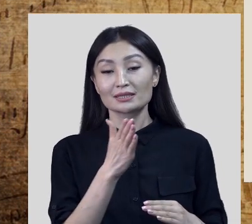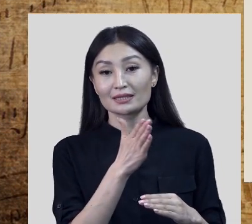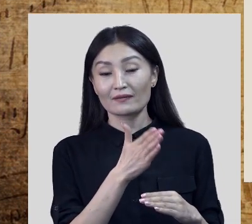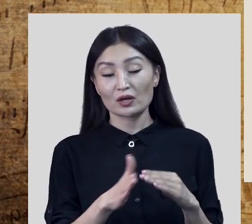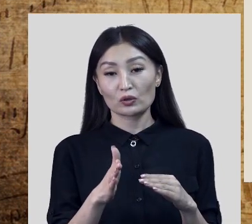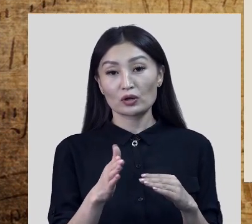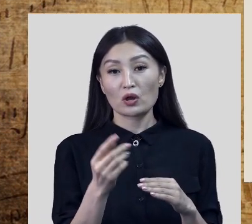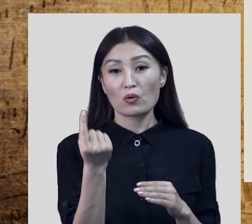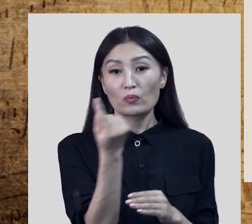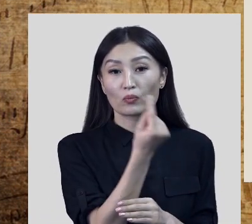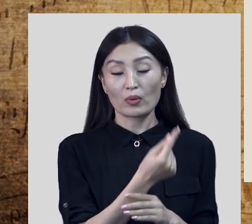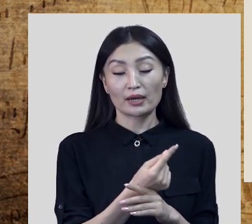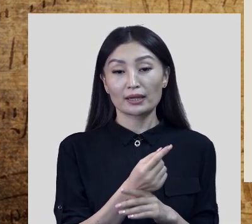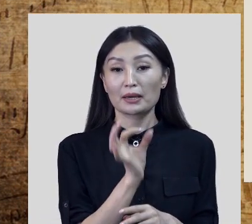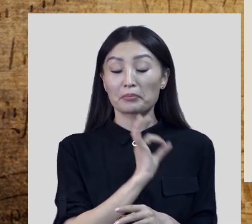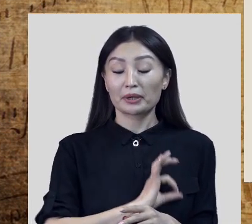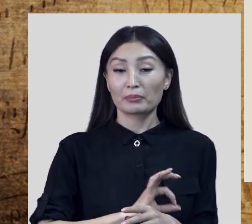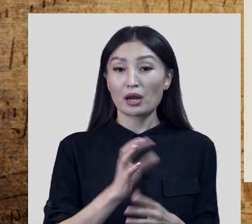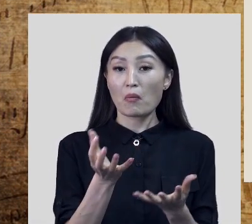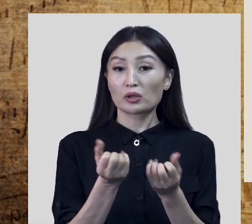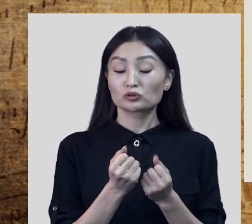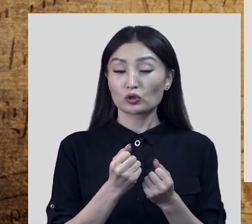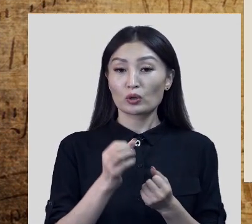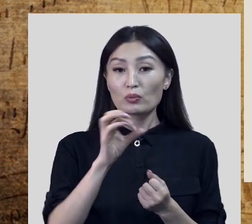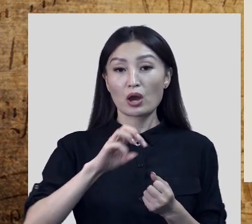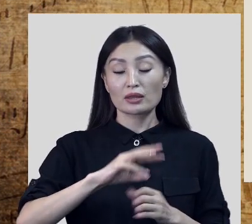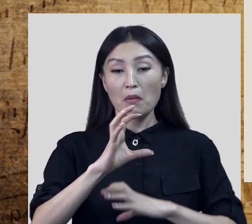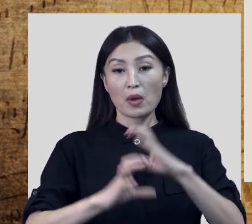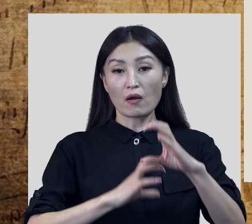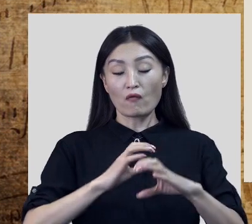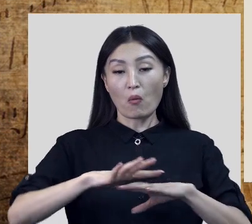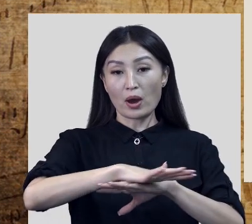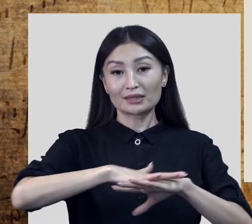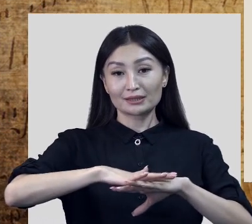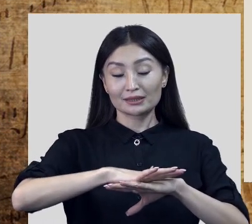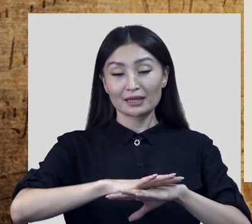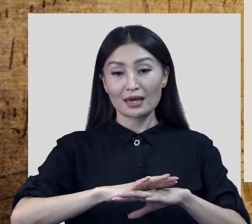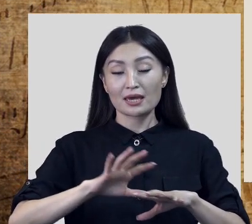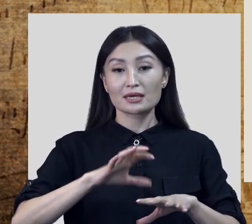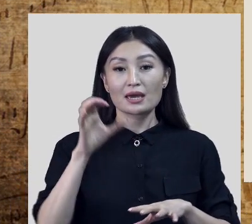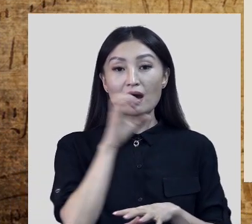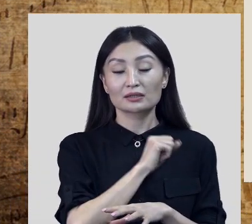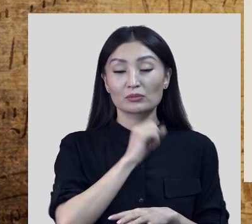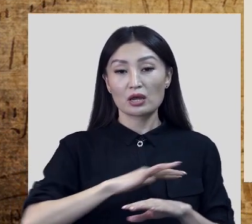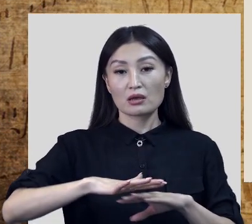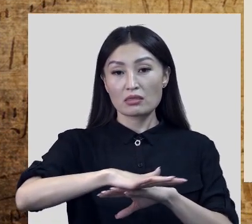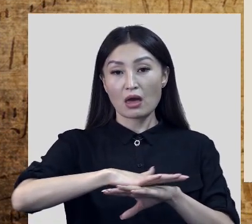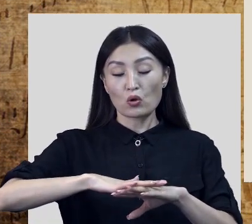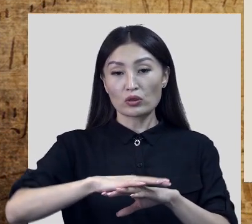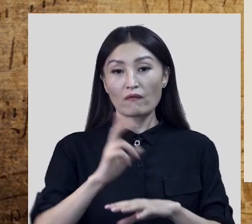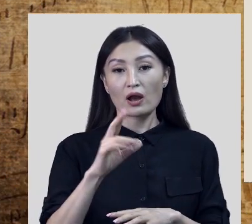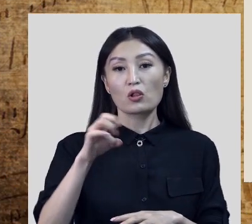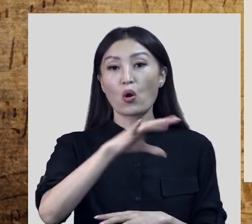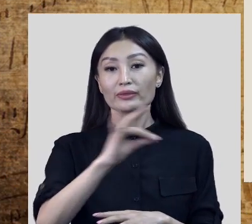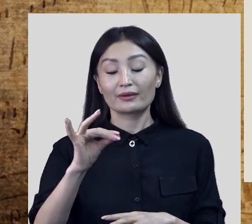из своих колоссальных прибылей получаемых в результате господство на мировом рынке и ограбление народа в колонии